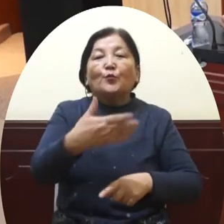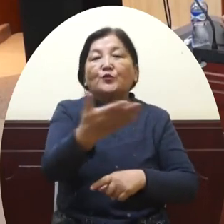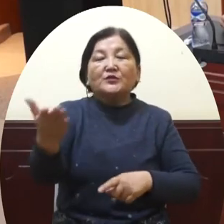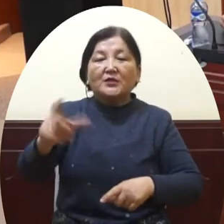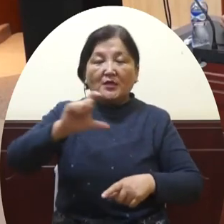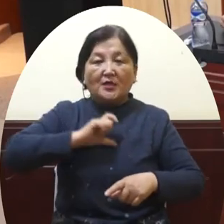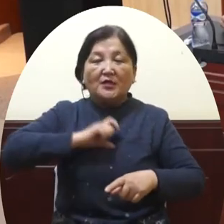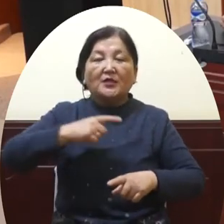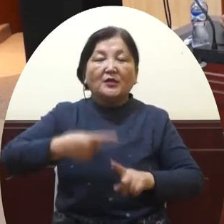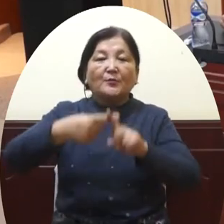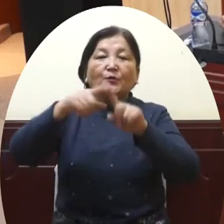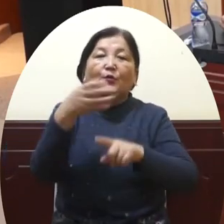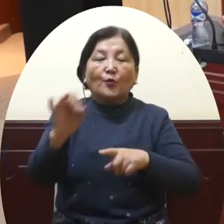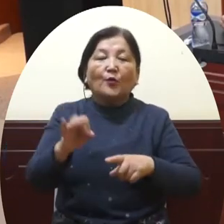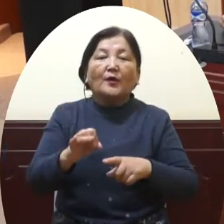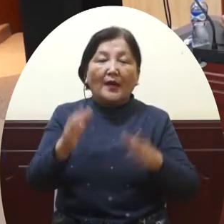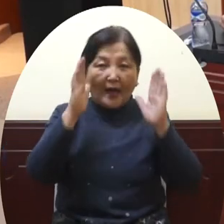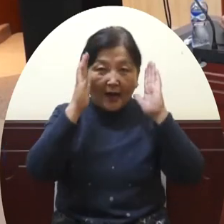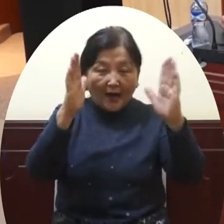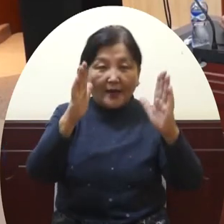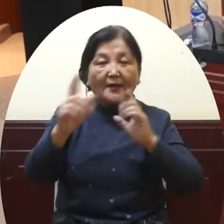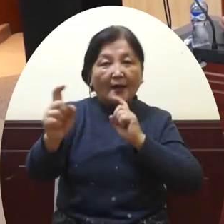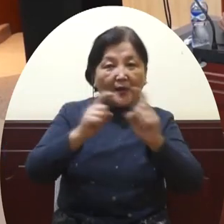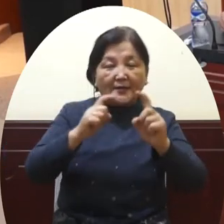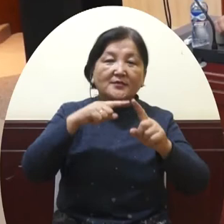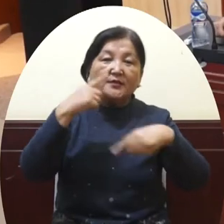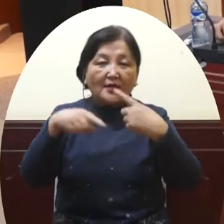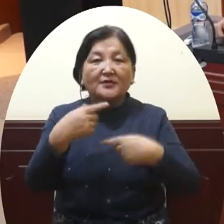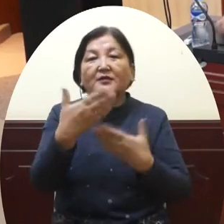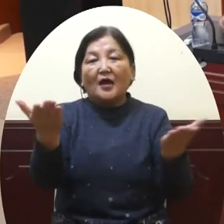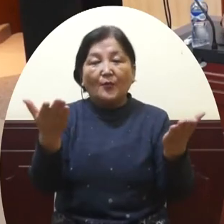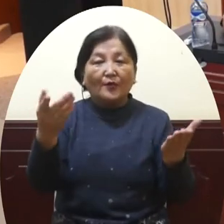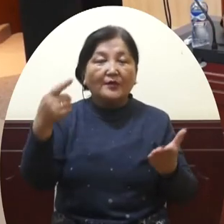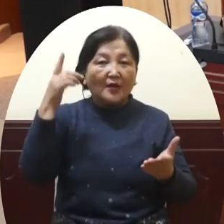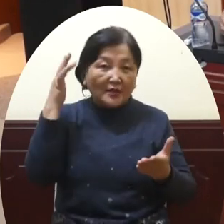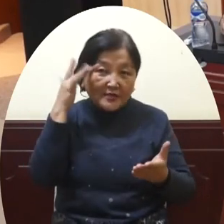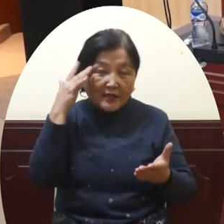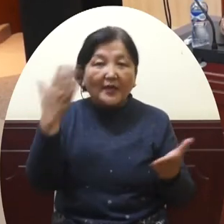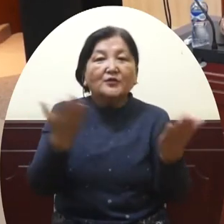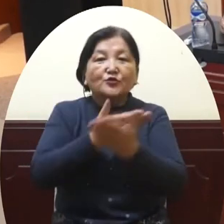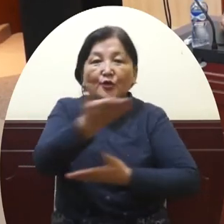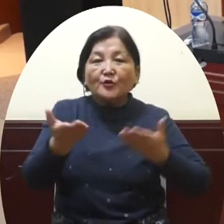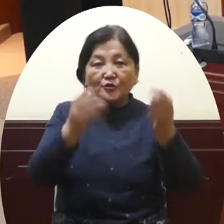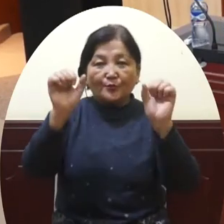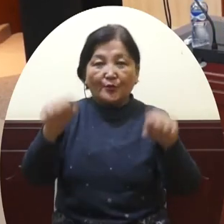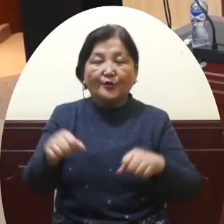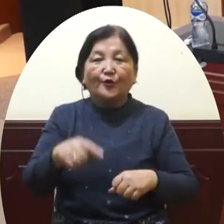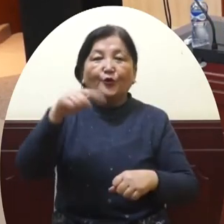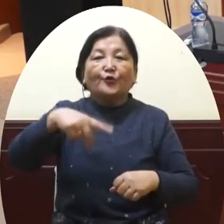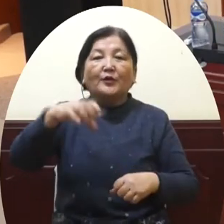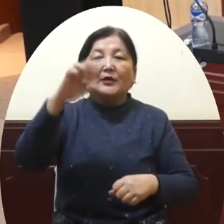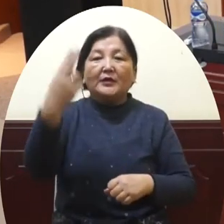хамгаалах аргагийн талаар харилцан ярилцаж тавтай санаа зовчих юм аа. Өнөөдрийн